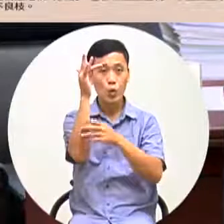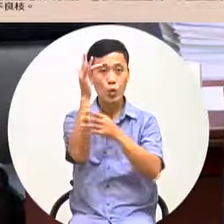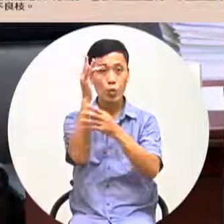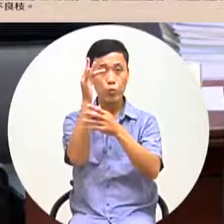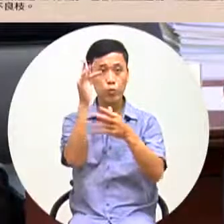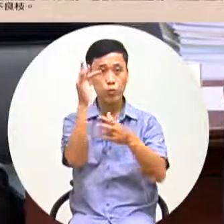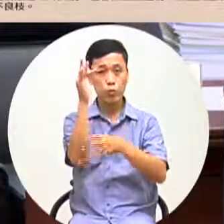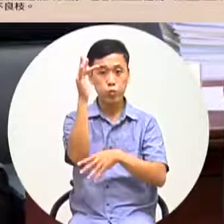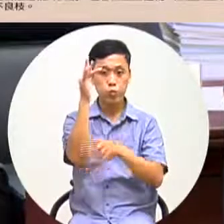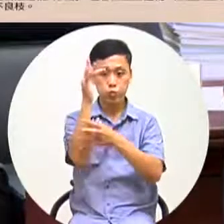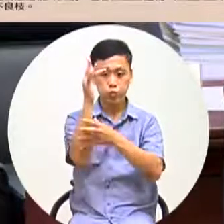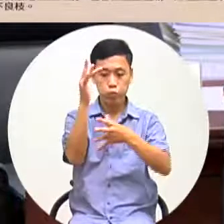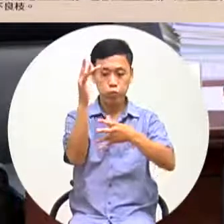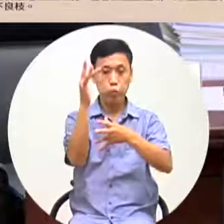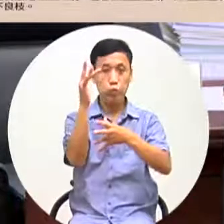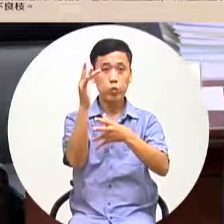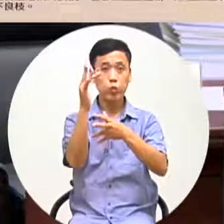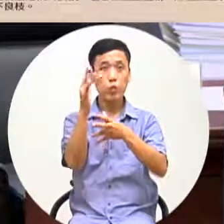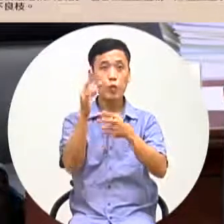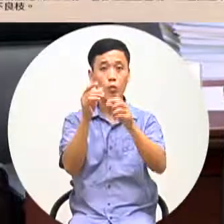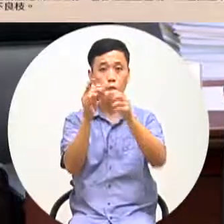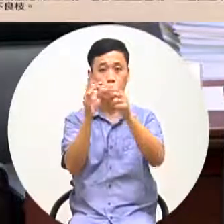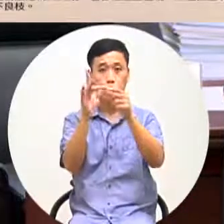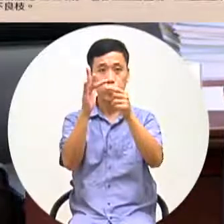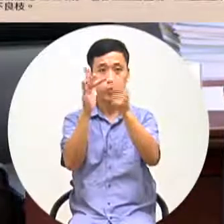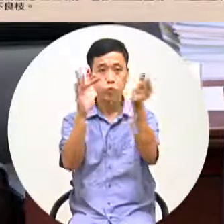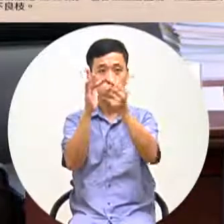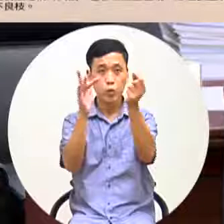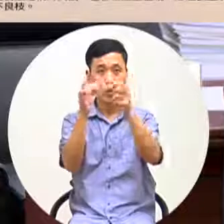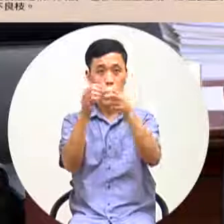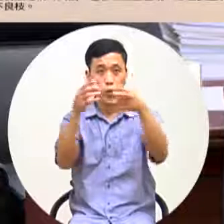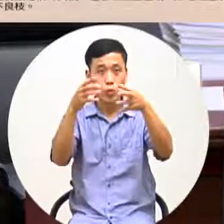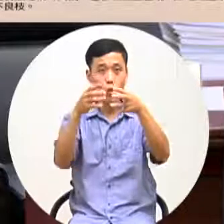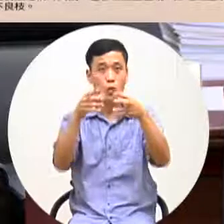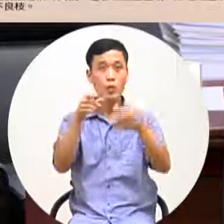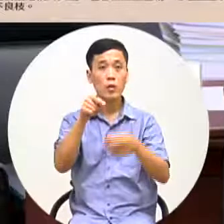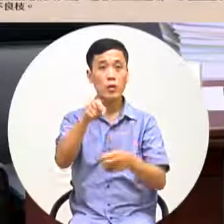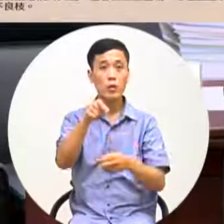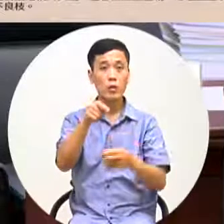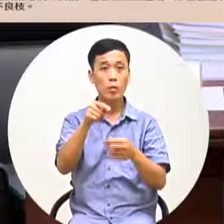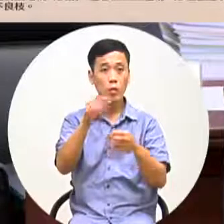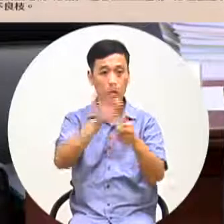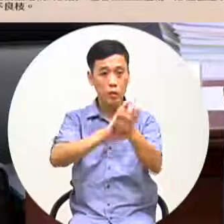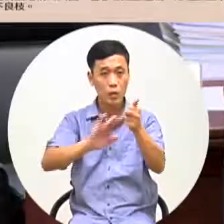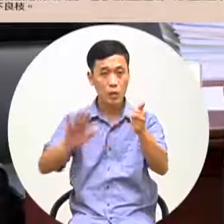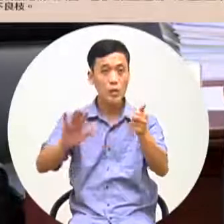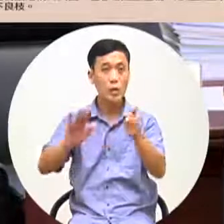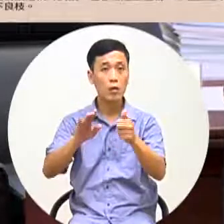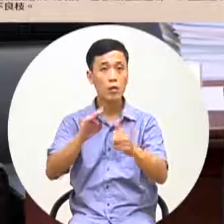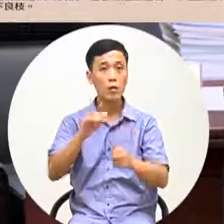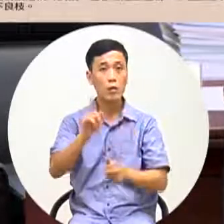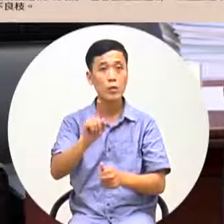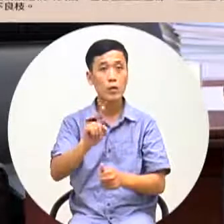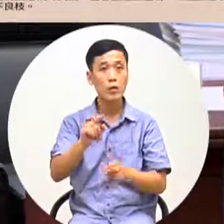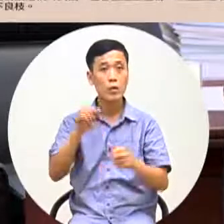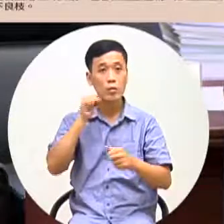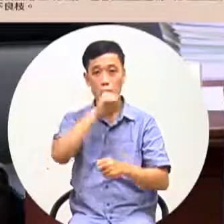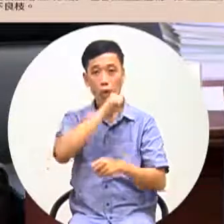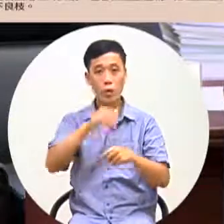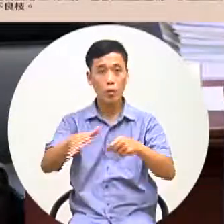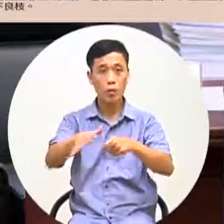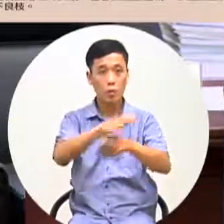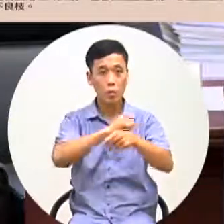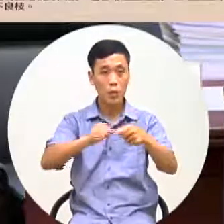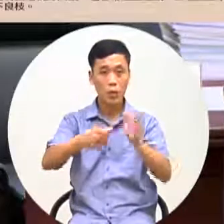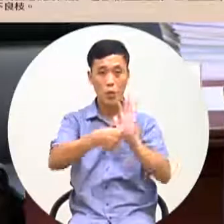说国荣期最有名就是那个十二不良枝啊，这很复杂的，全台湾都很出名的。所以你觉